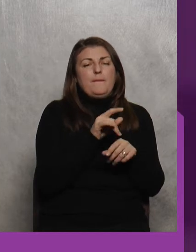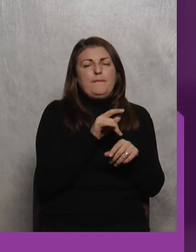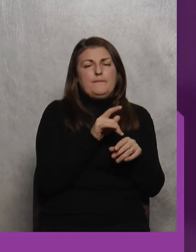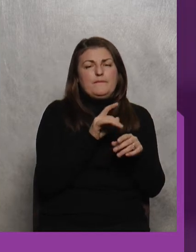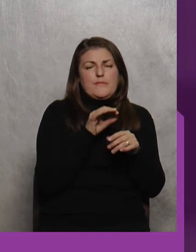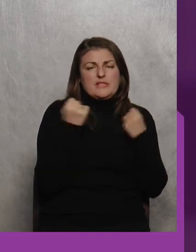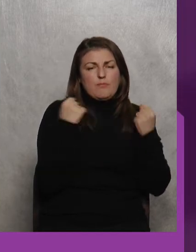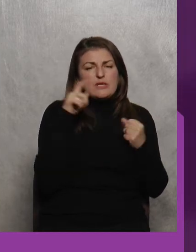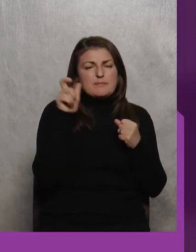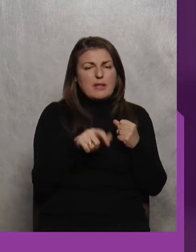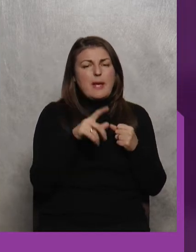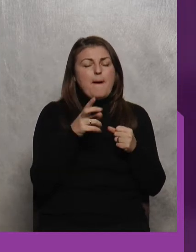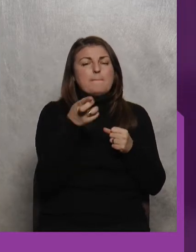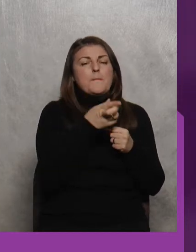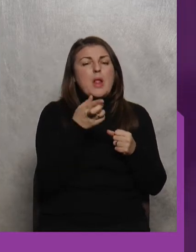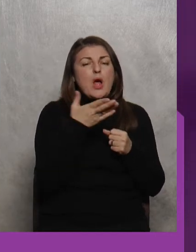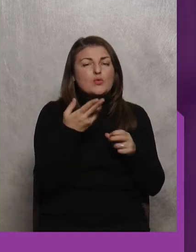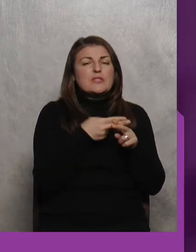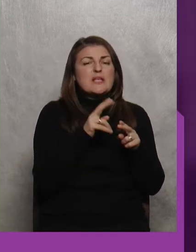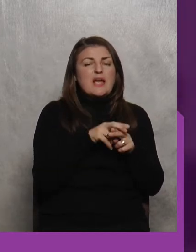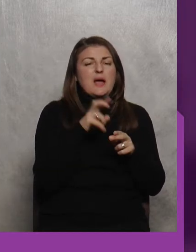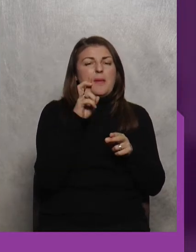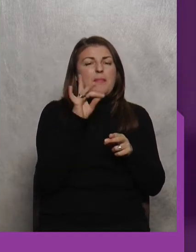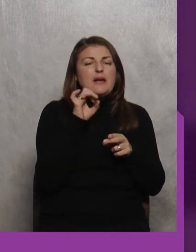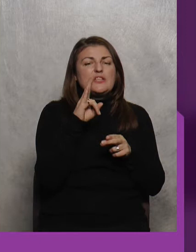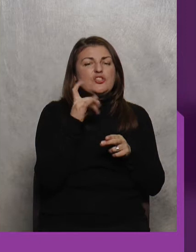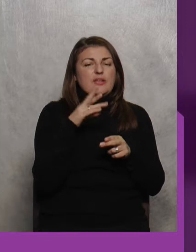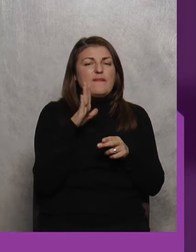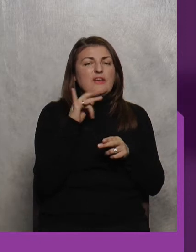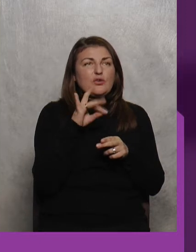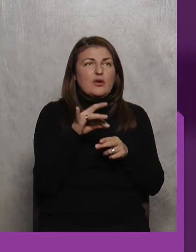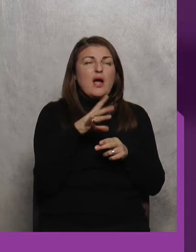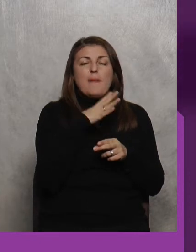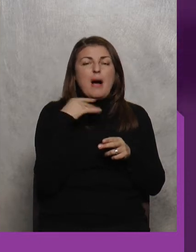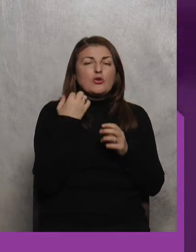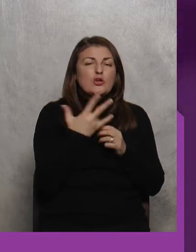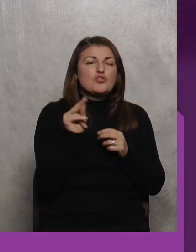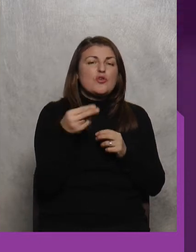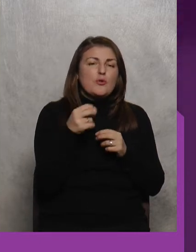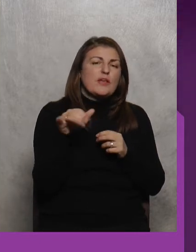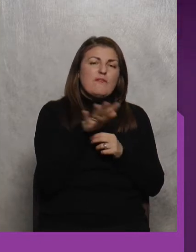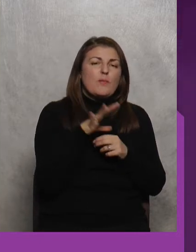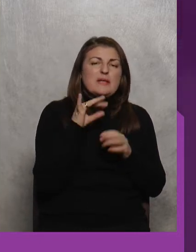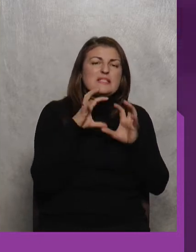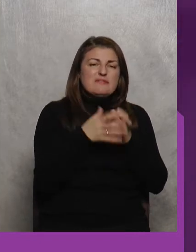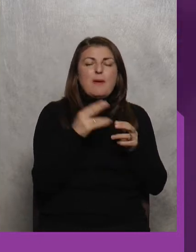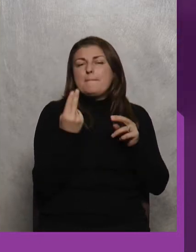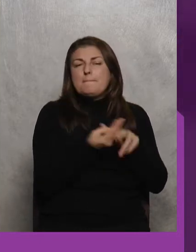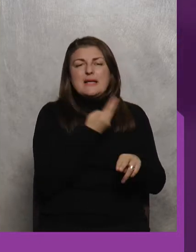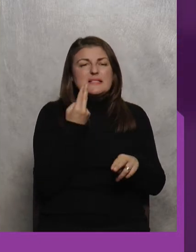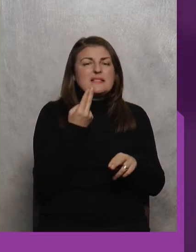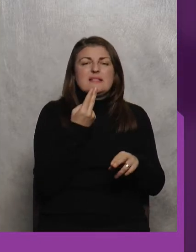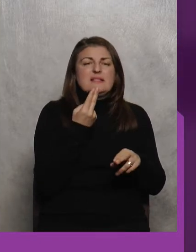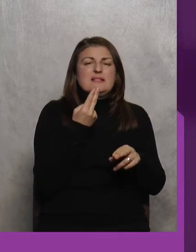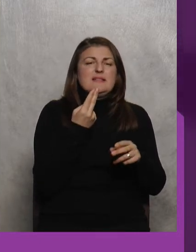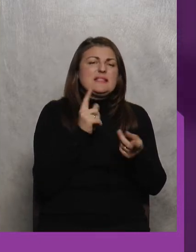спортсменом Білорусії, це Браченя Віктор. Багаторазовий призер чемпіонатів Європи і світу,